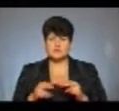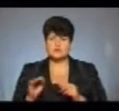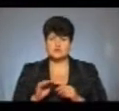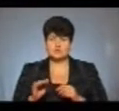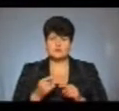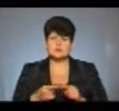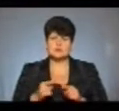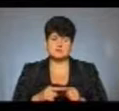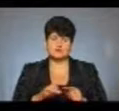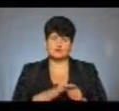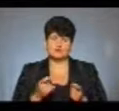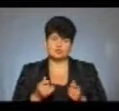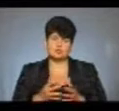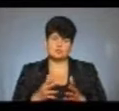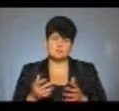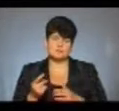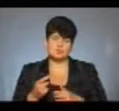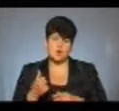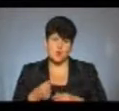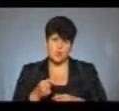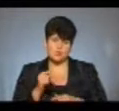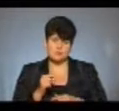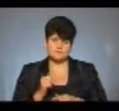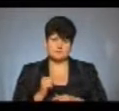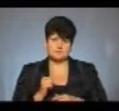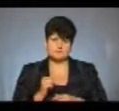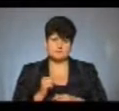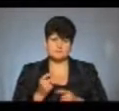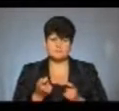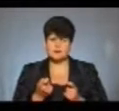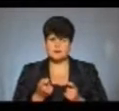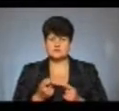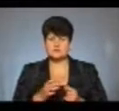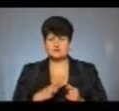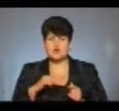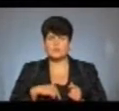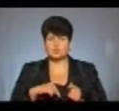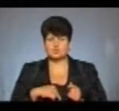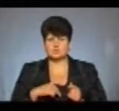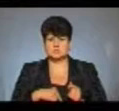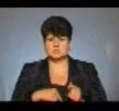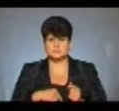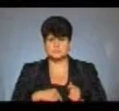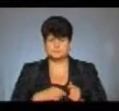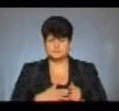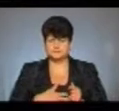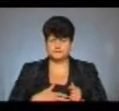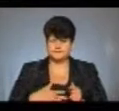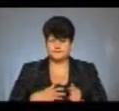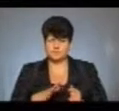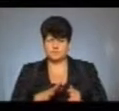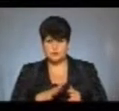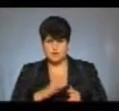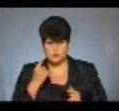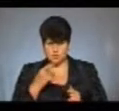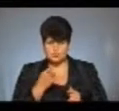вже трошки більше півтора року перебування. І трошки така вже внутрішня напруга велика була в мене